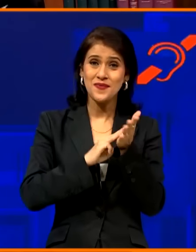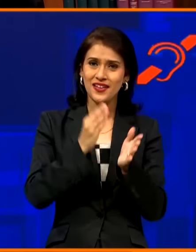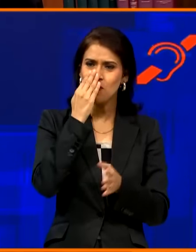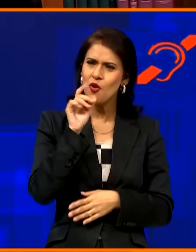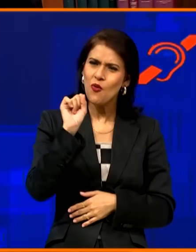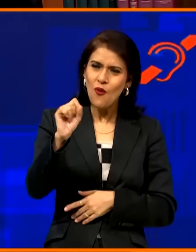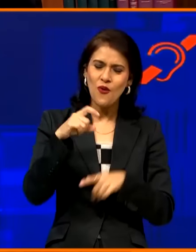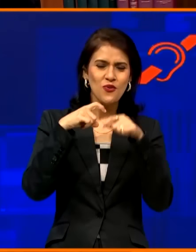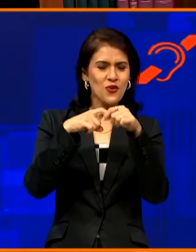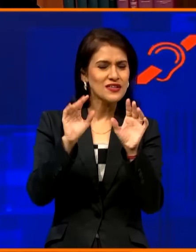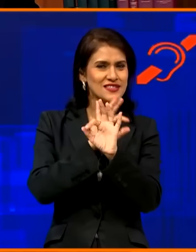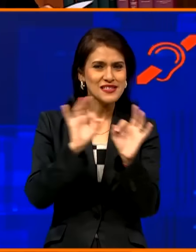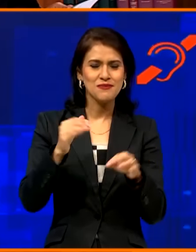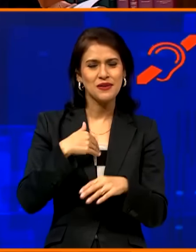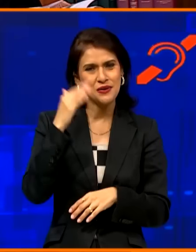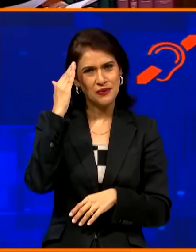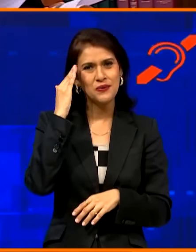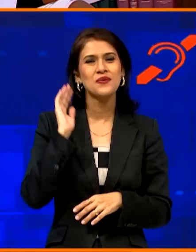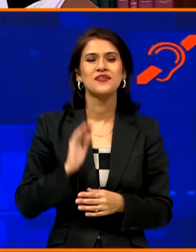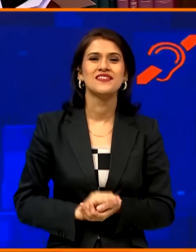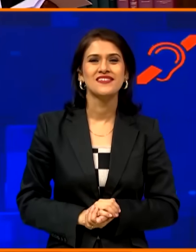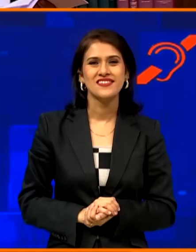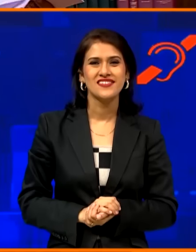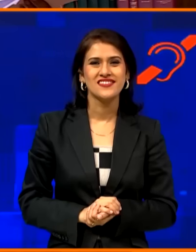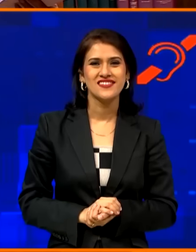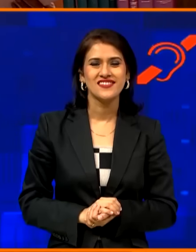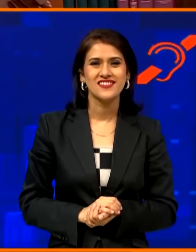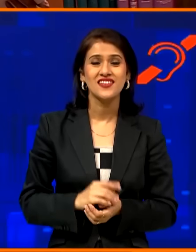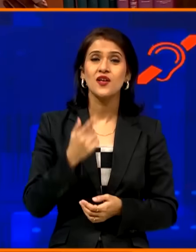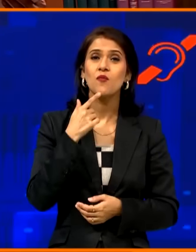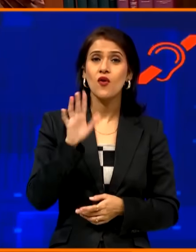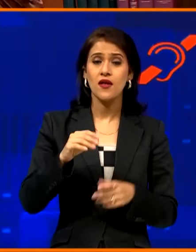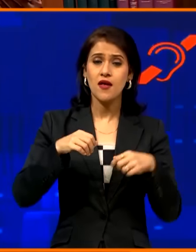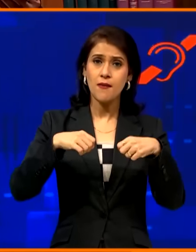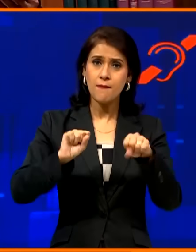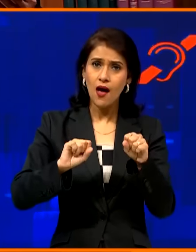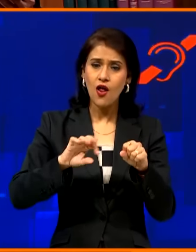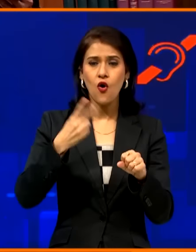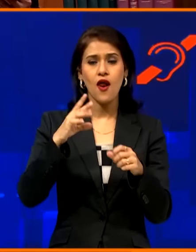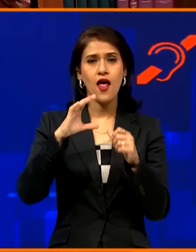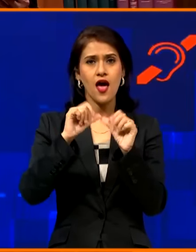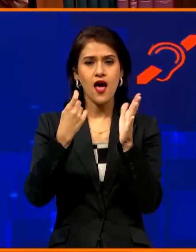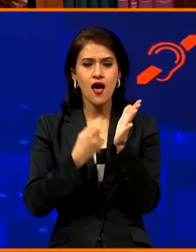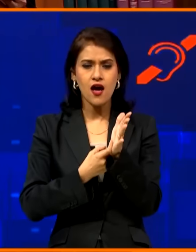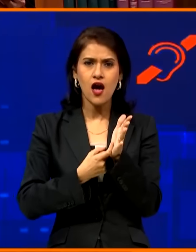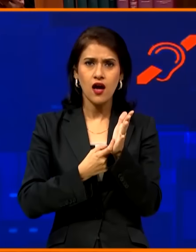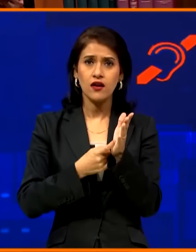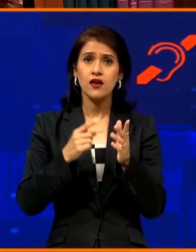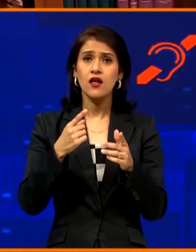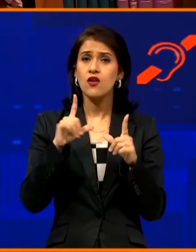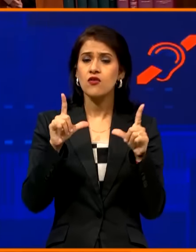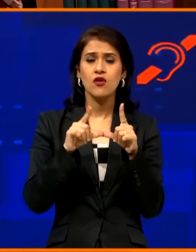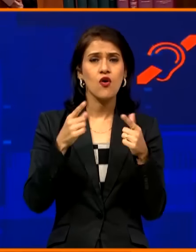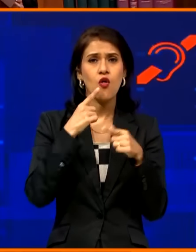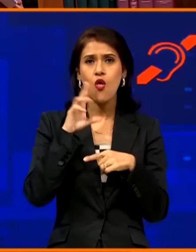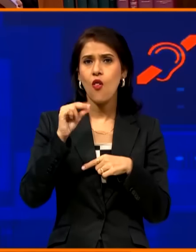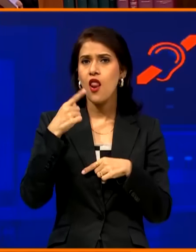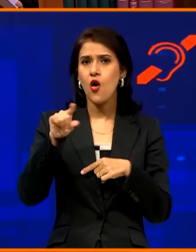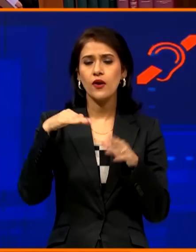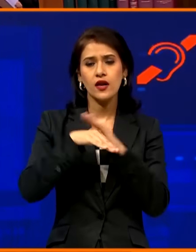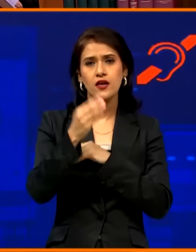तो इसलिए नहीं उन्होंने लिखे इसमें लिखा है इ राइडिंग ए बाइक और कार अनलॉफुल फॉर फीमेल अकॉर्डिंग